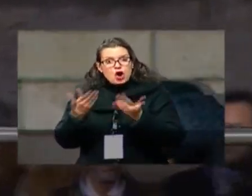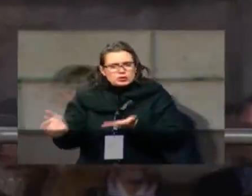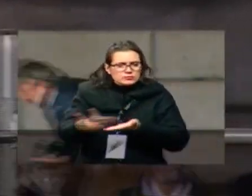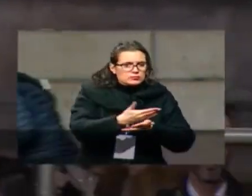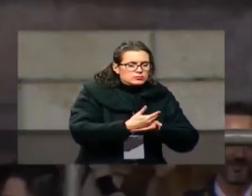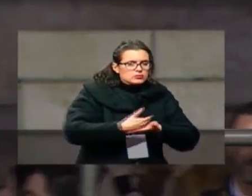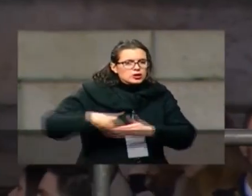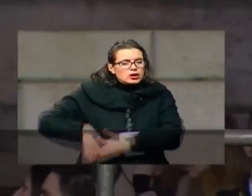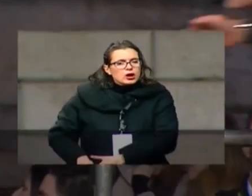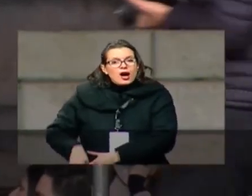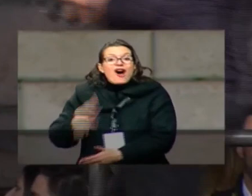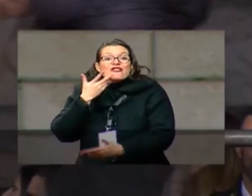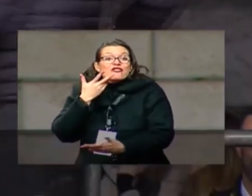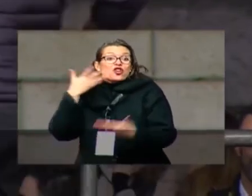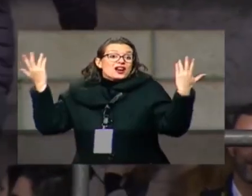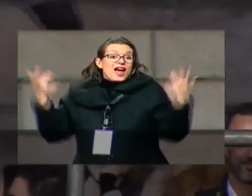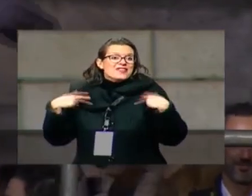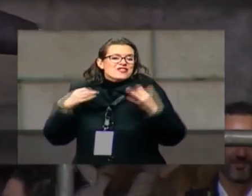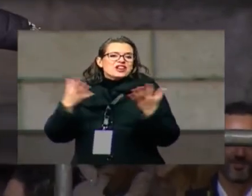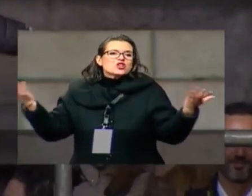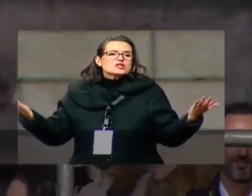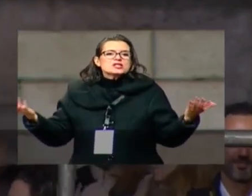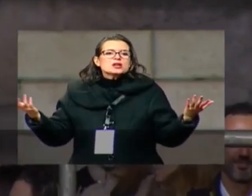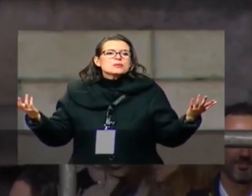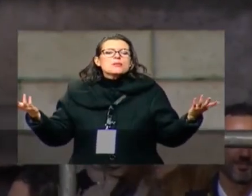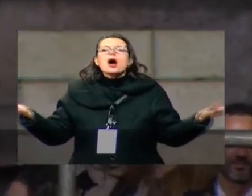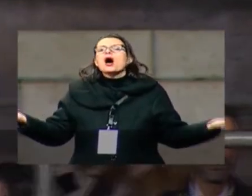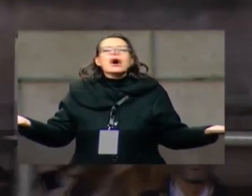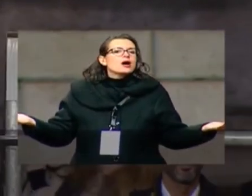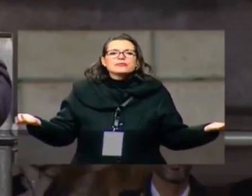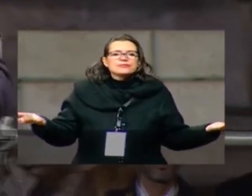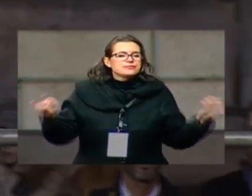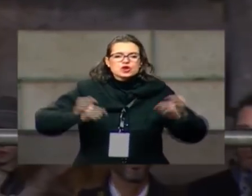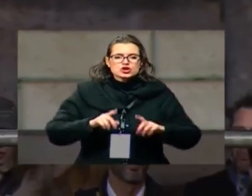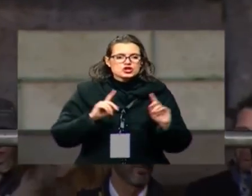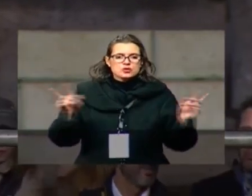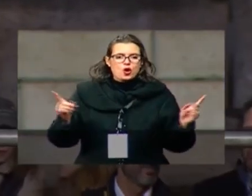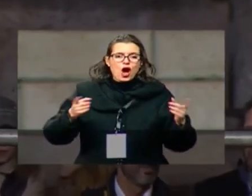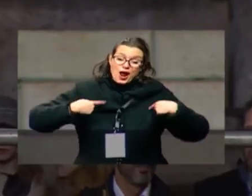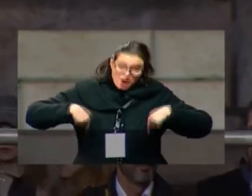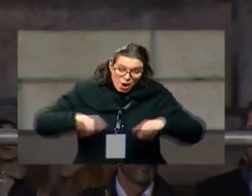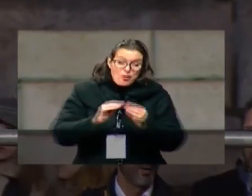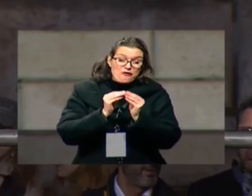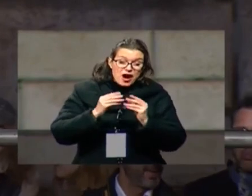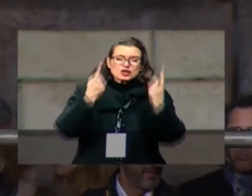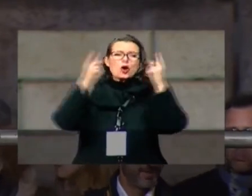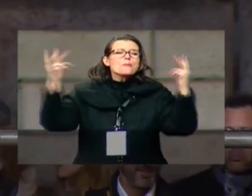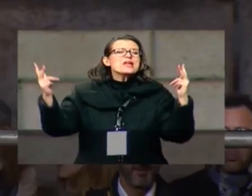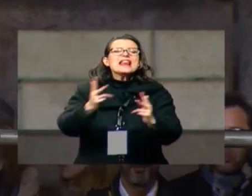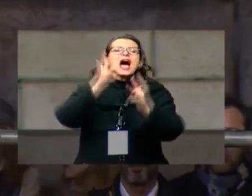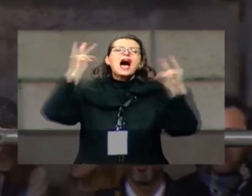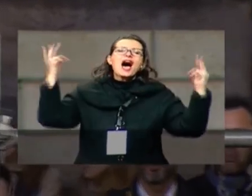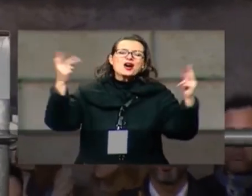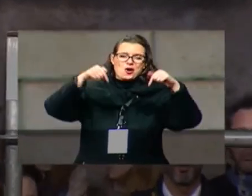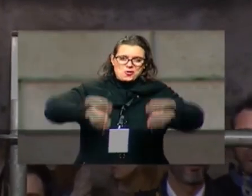dicono Grillo intanto non c'è niente da fare noi abbiamo fatto un miracolo in questo paese un miracolo